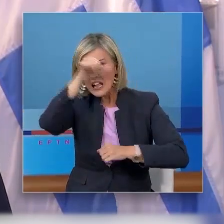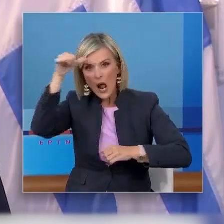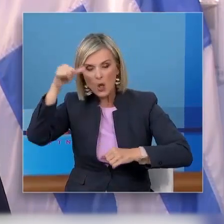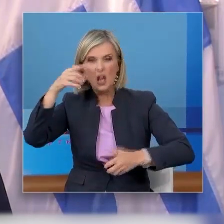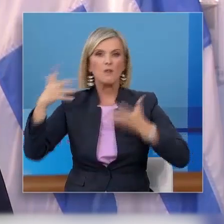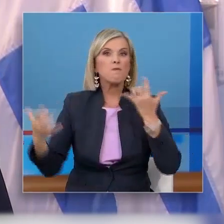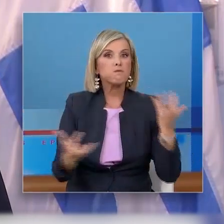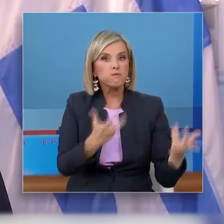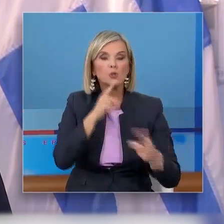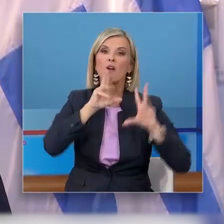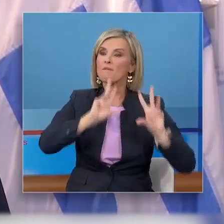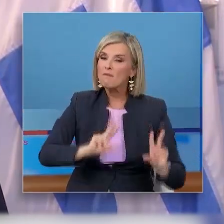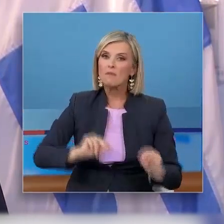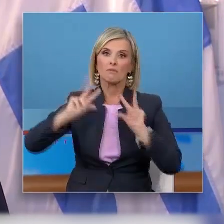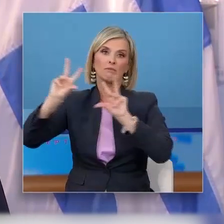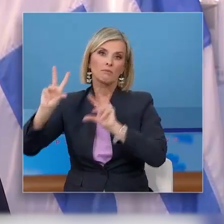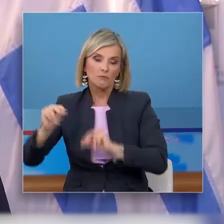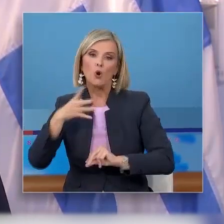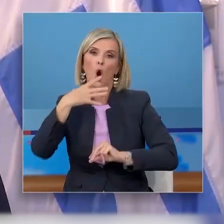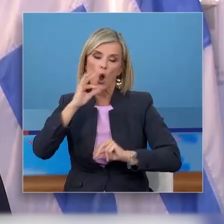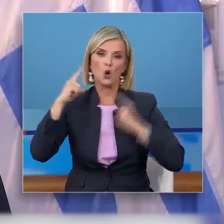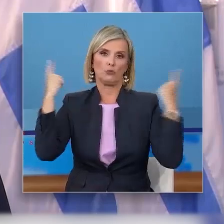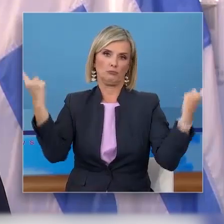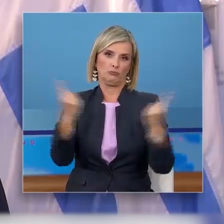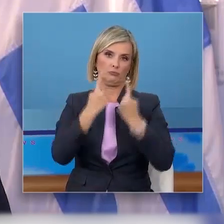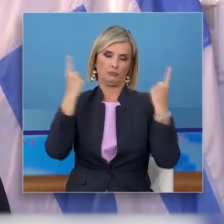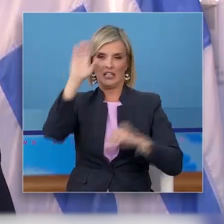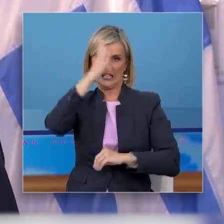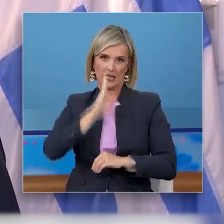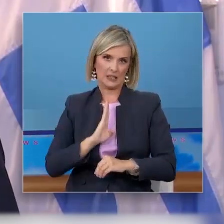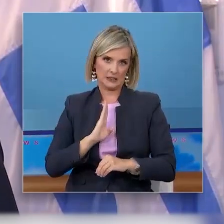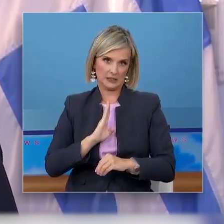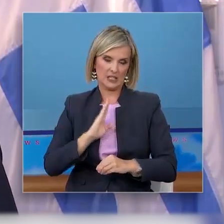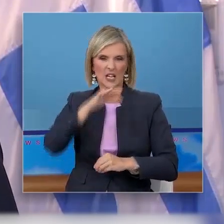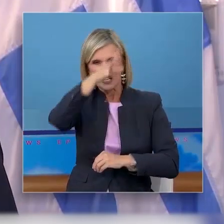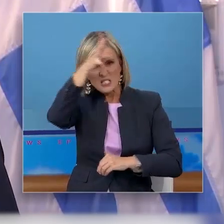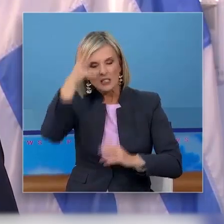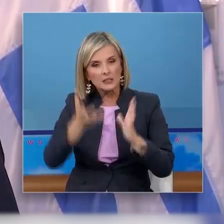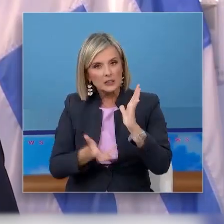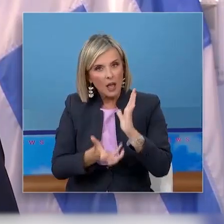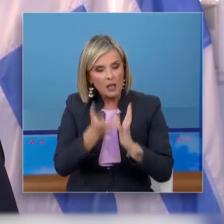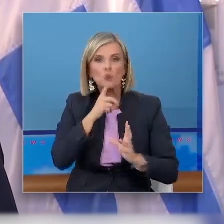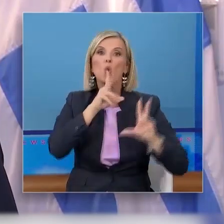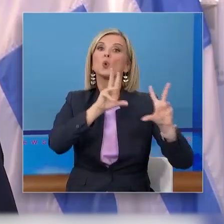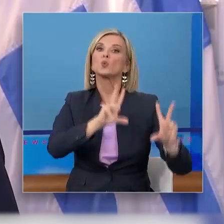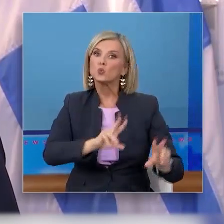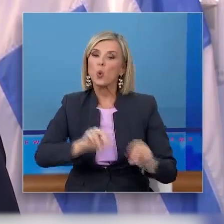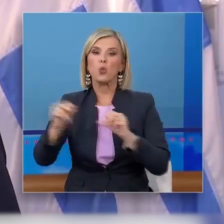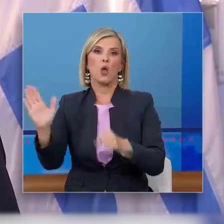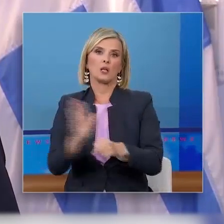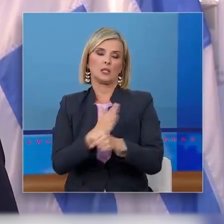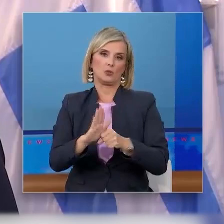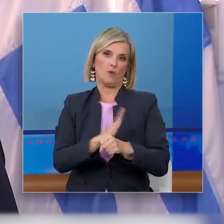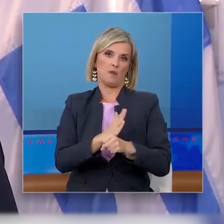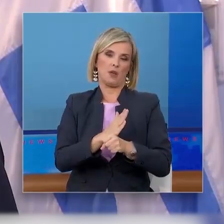καταστροφές προϊόν της υπερθέρμανσης του πλανήτη και της κλιματικής κρίσης η οποία είναι ήδη εδώ πέρα